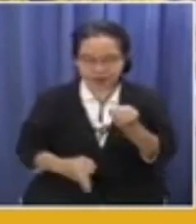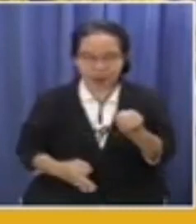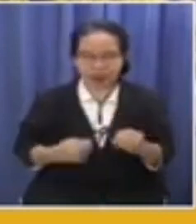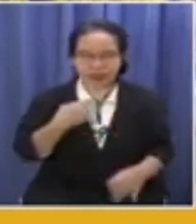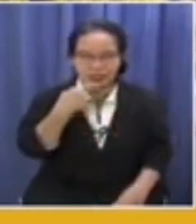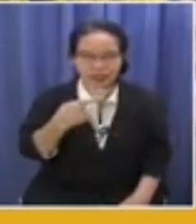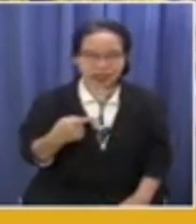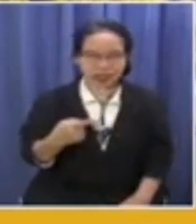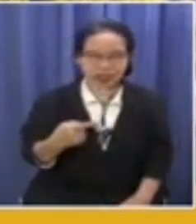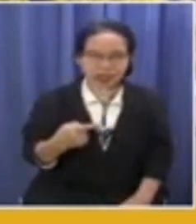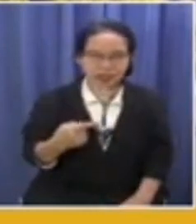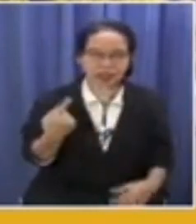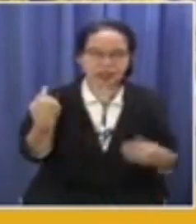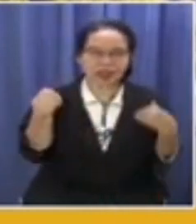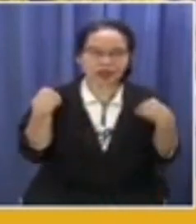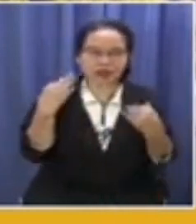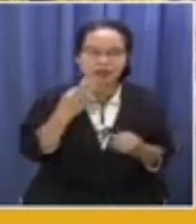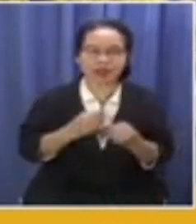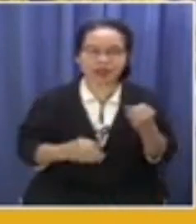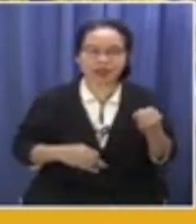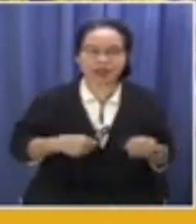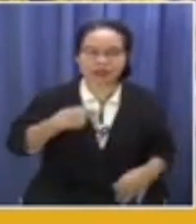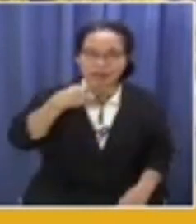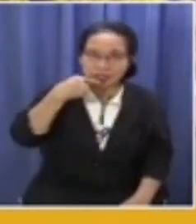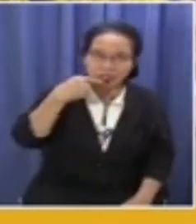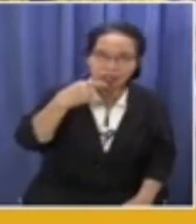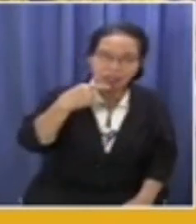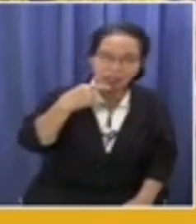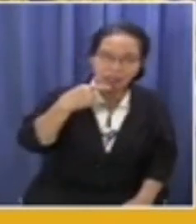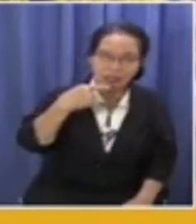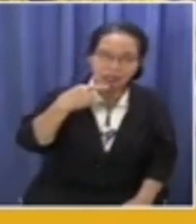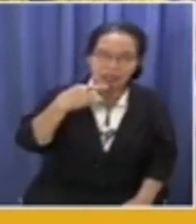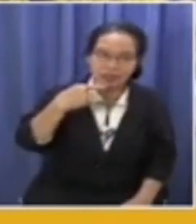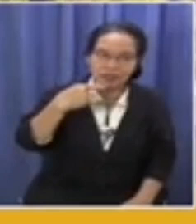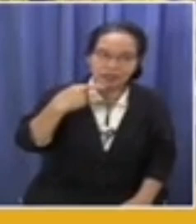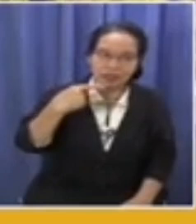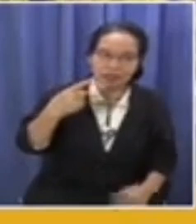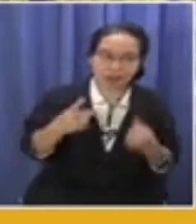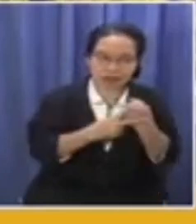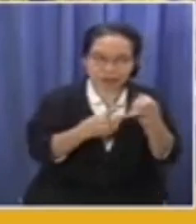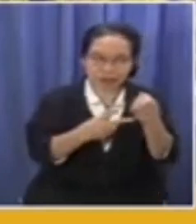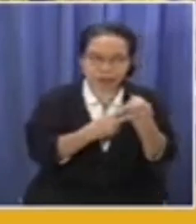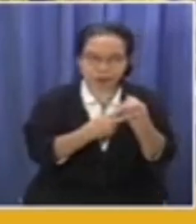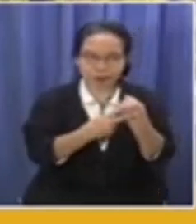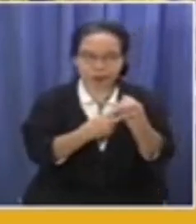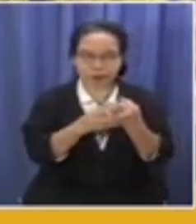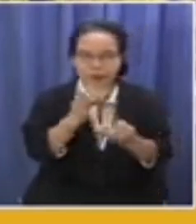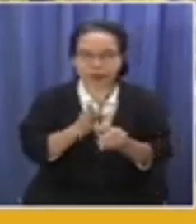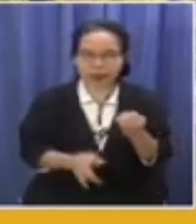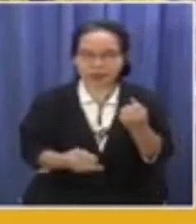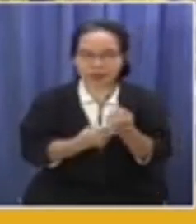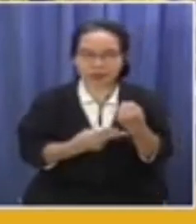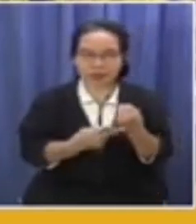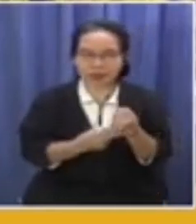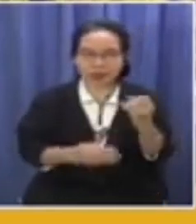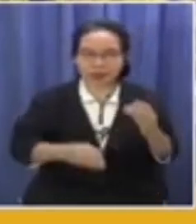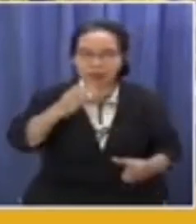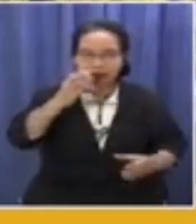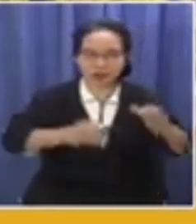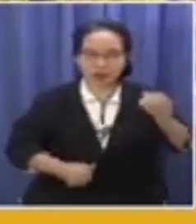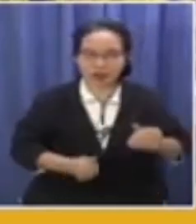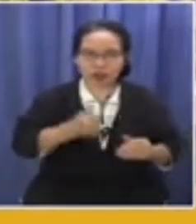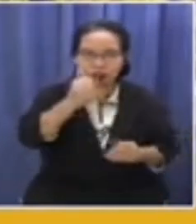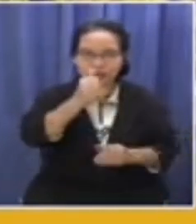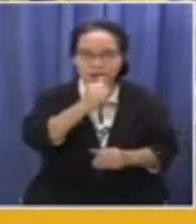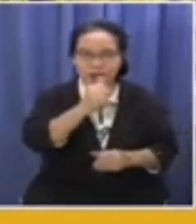eh Meron siyang final say o yung ah pinaka kumbaga siya ang korte suprema